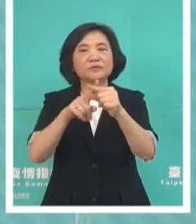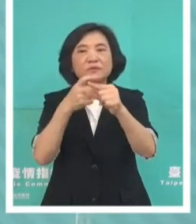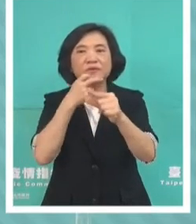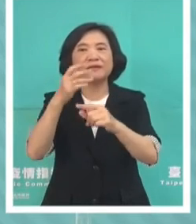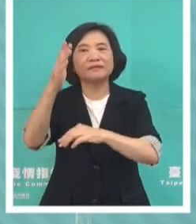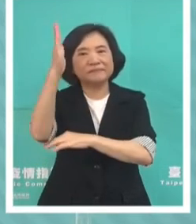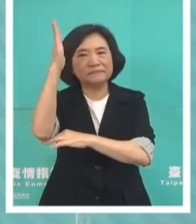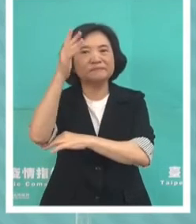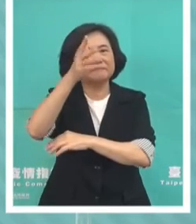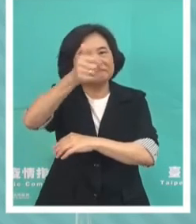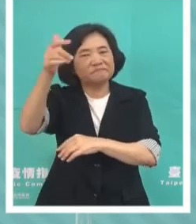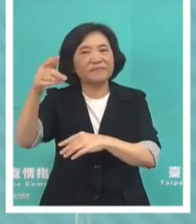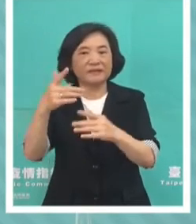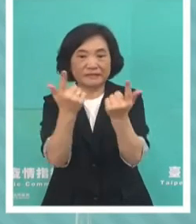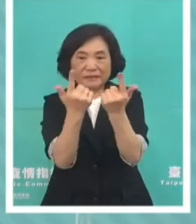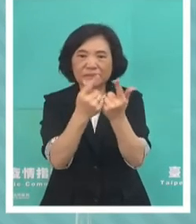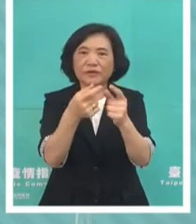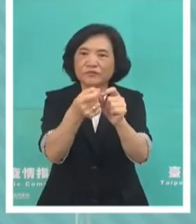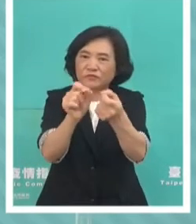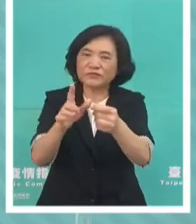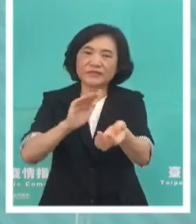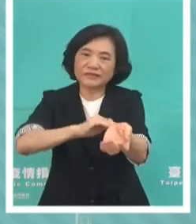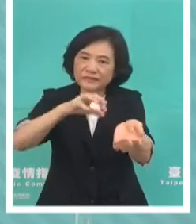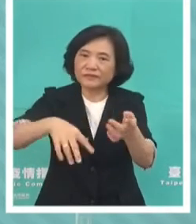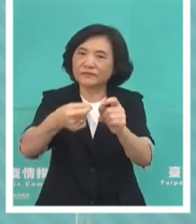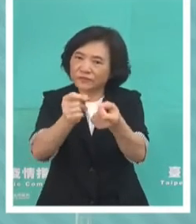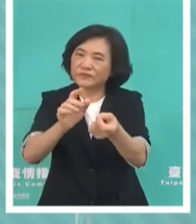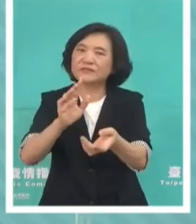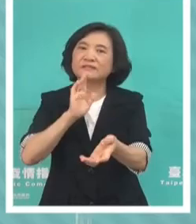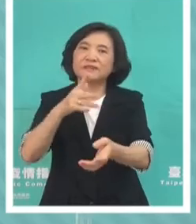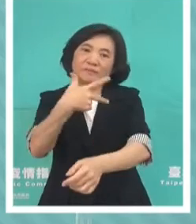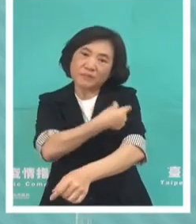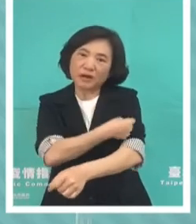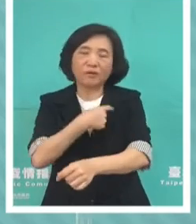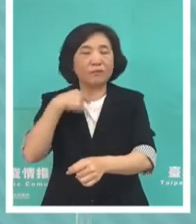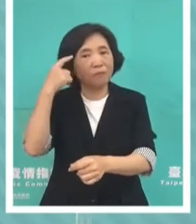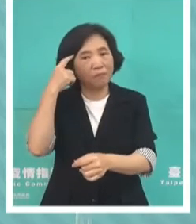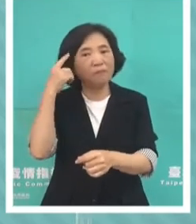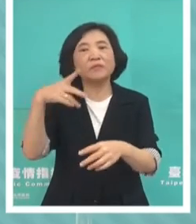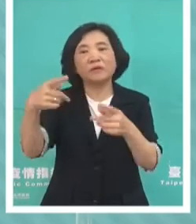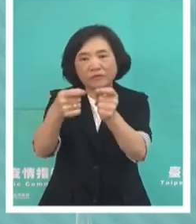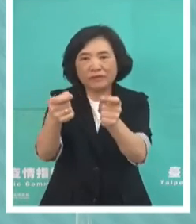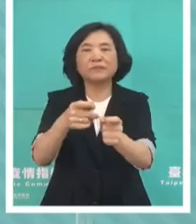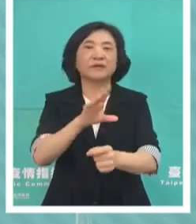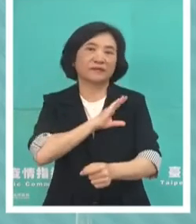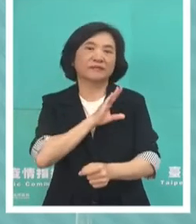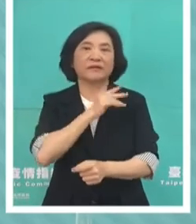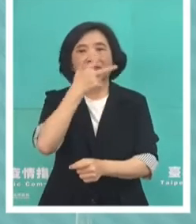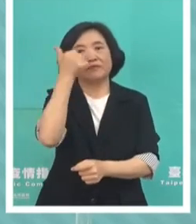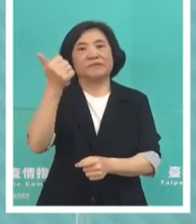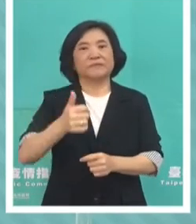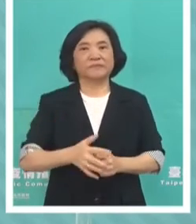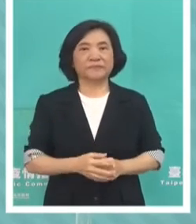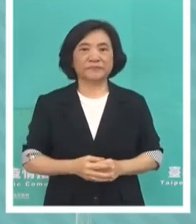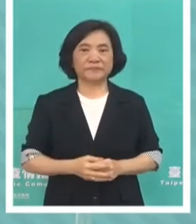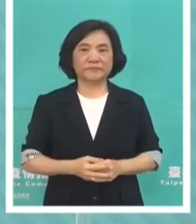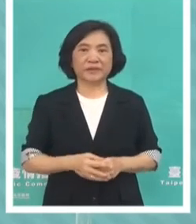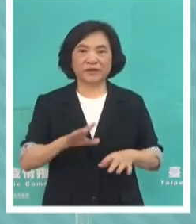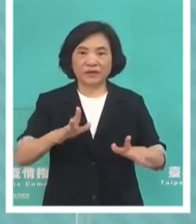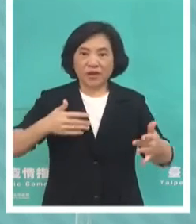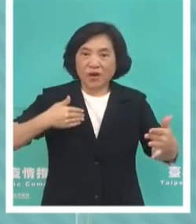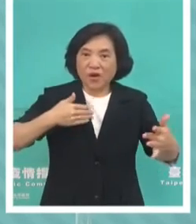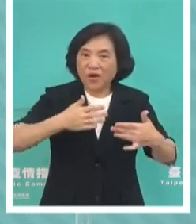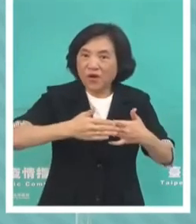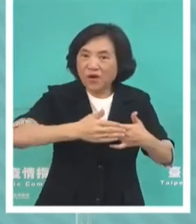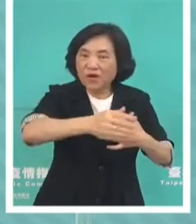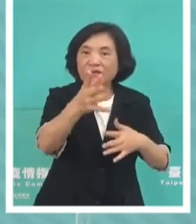在台北的附近这些医院来接种疫苗，这是一个很近便性的事情。那这整个作业上